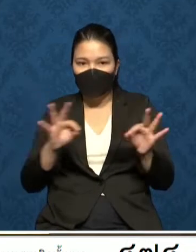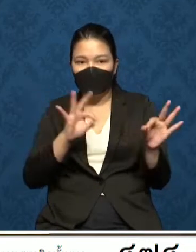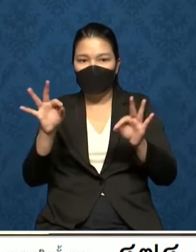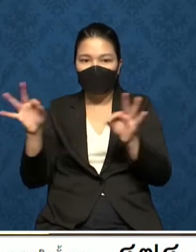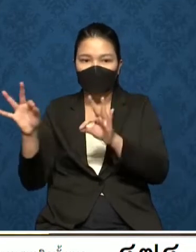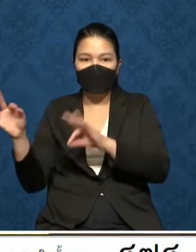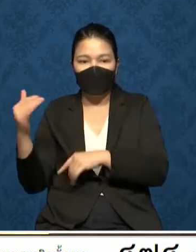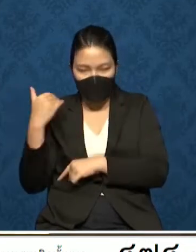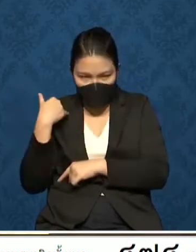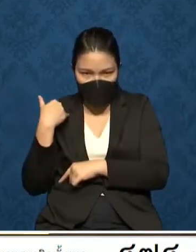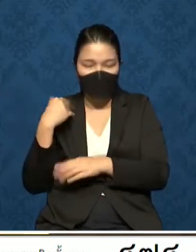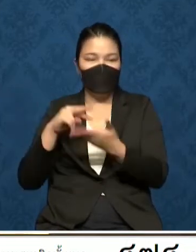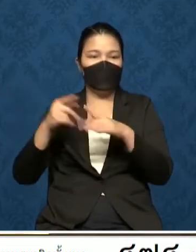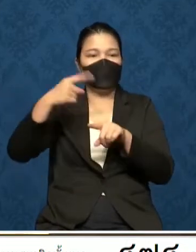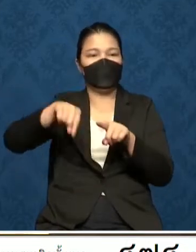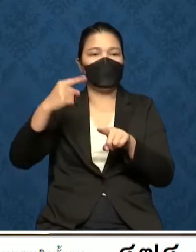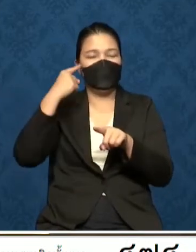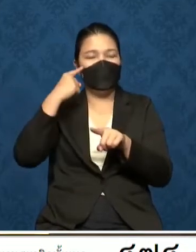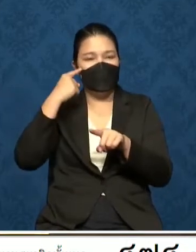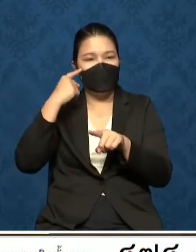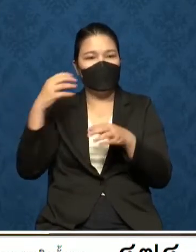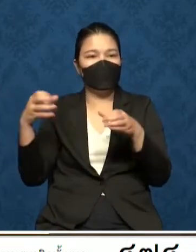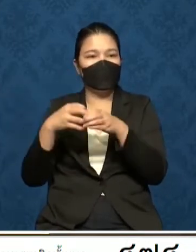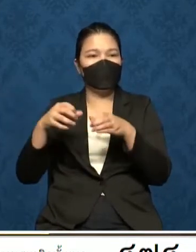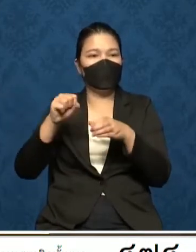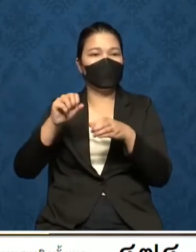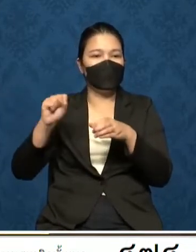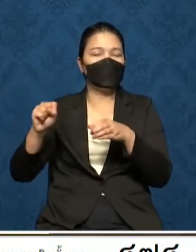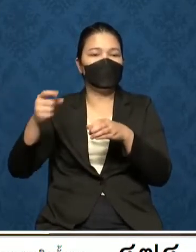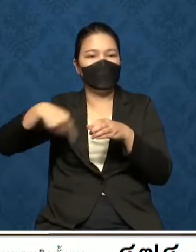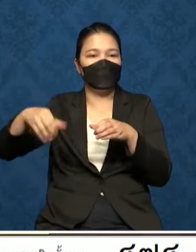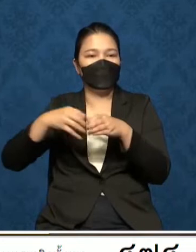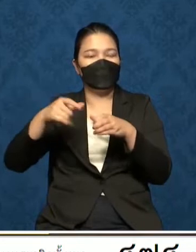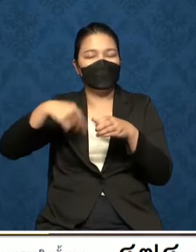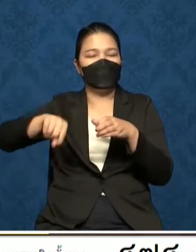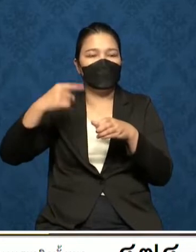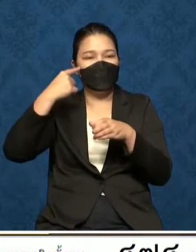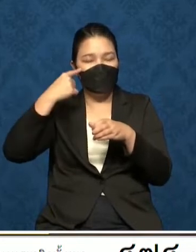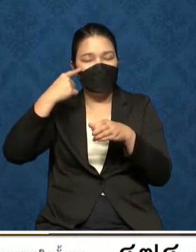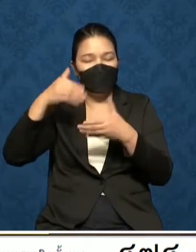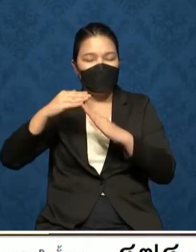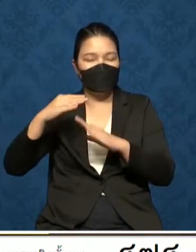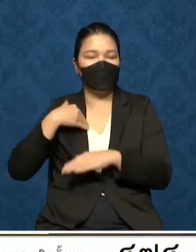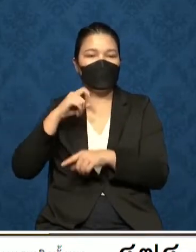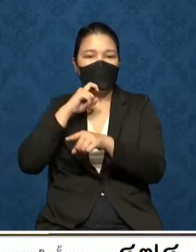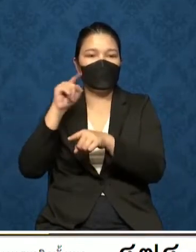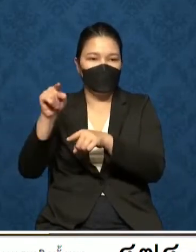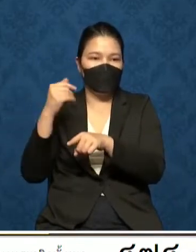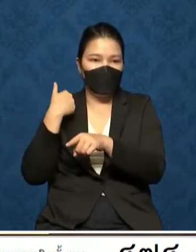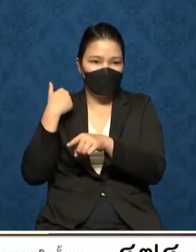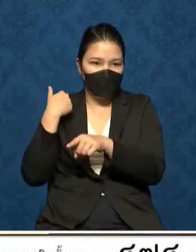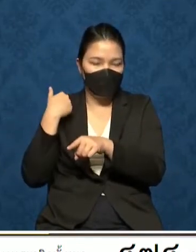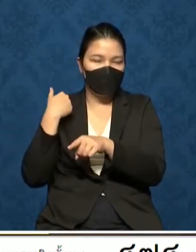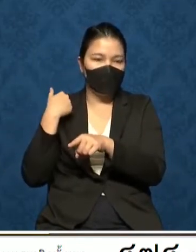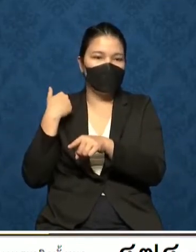ศ.ซึ่งสภาผู้แทนราษฎรสมัยปัจจุบันนี้นะครับได้ตั้งขึ้นซึ่งท่านชินวรบุ